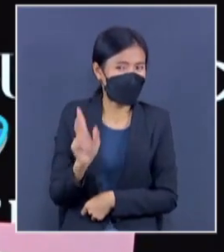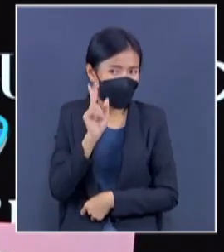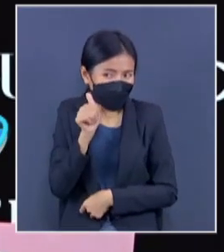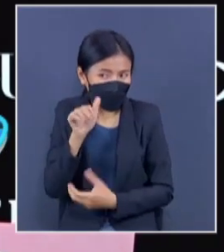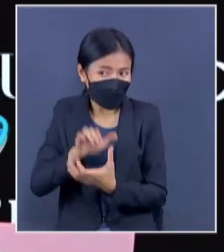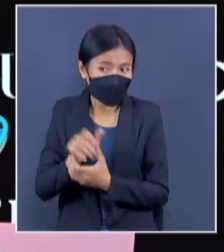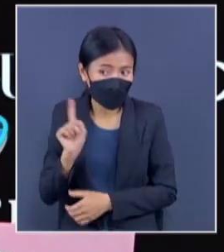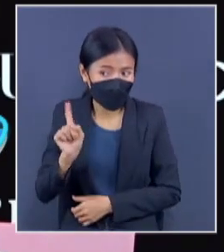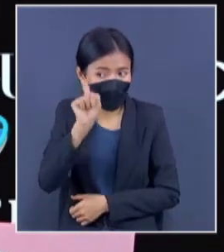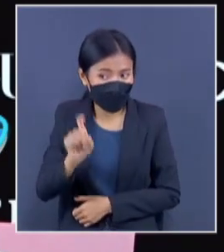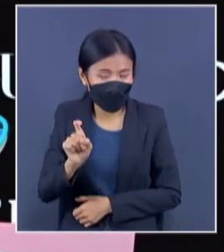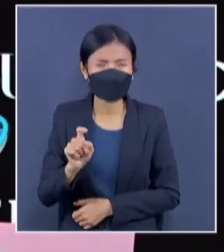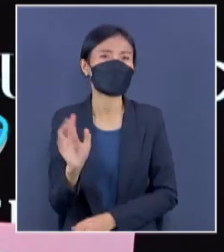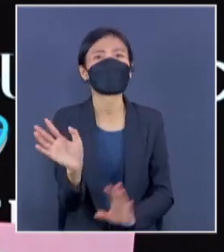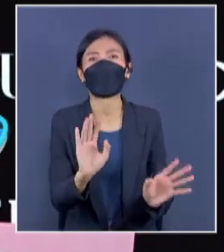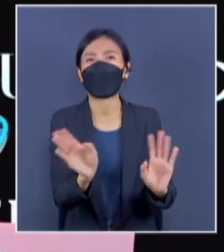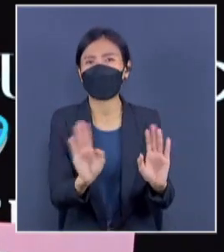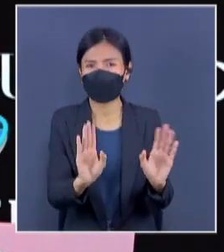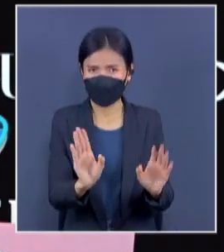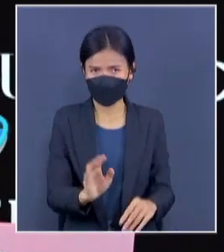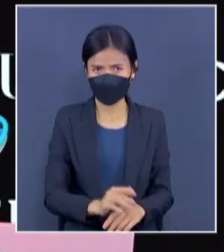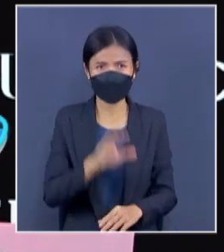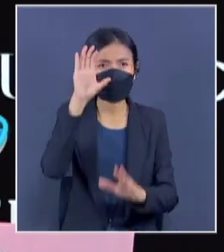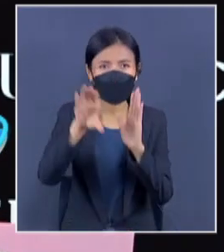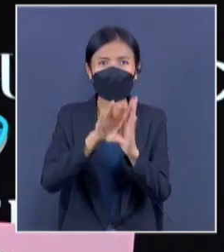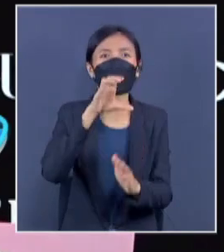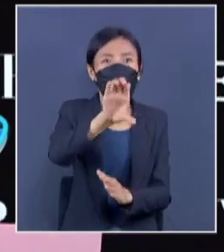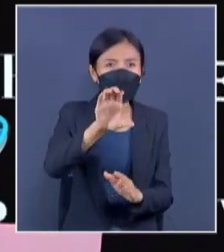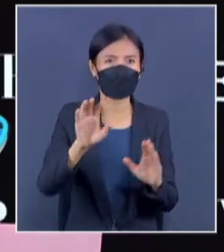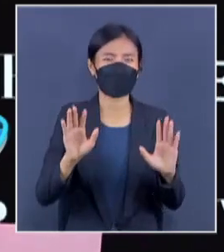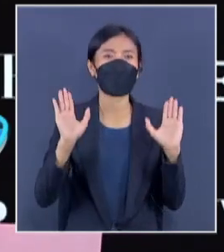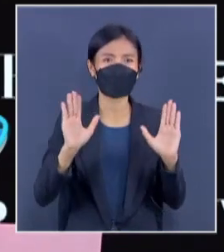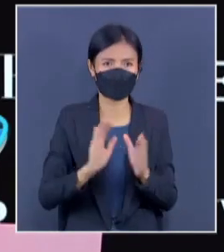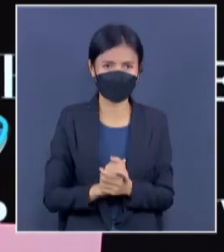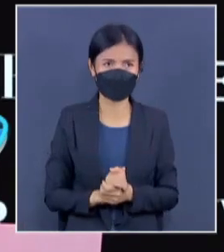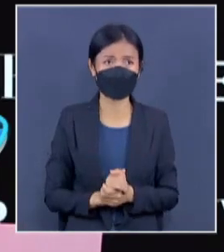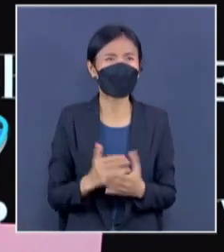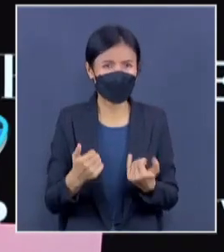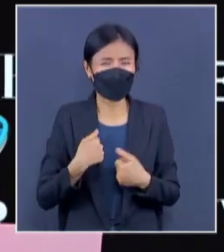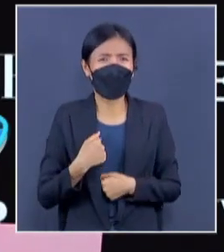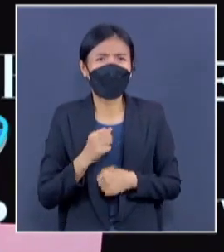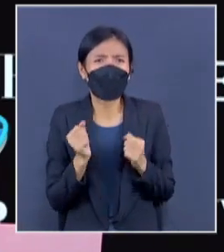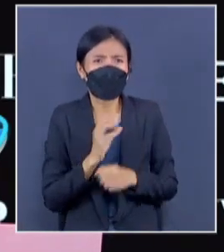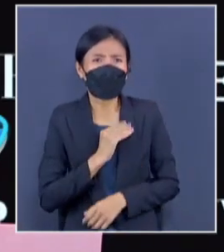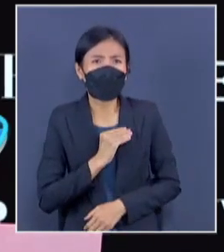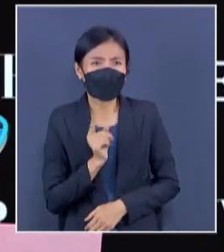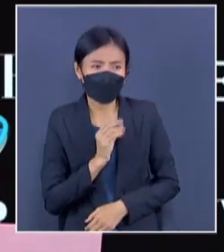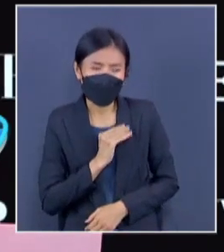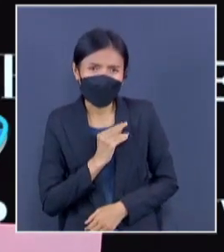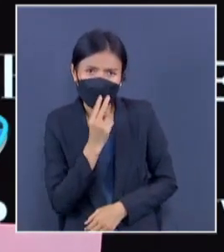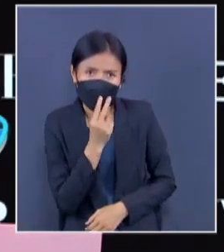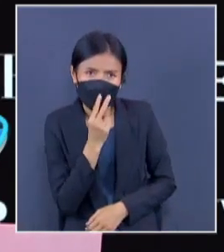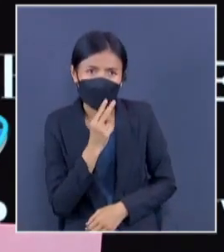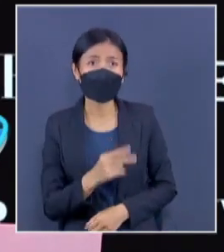อบอกไม่มีข่าวแค่ลงรูปค่ะแค่ลงรูปสิ่งที่กลัวที่สุดคือคอมเมนต์ใช่กลัวมาก